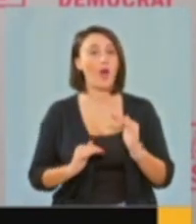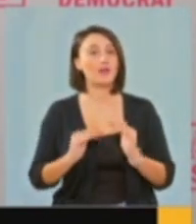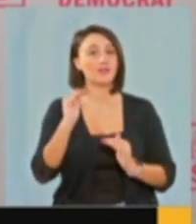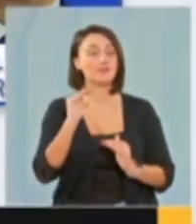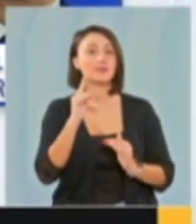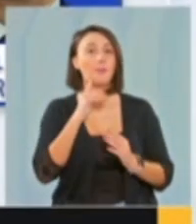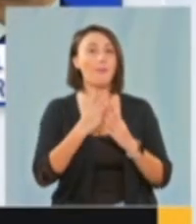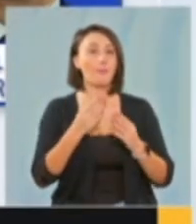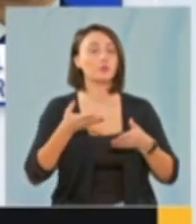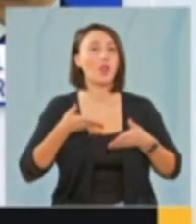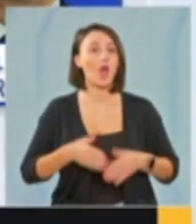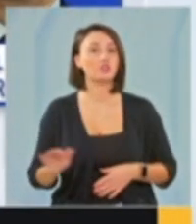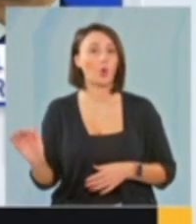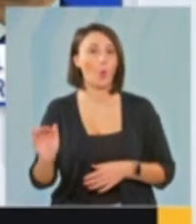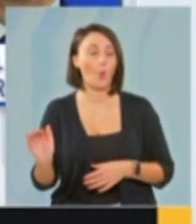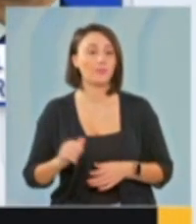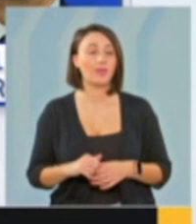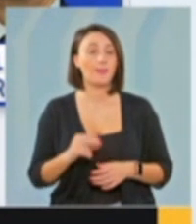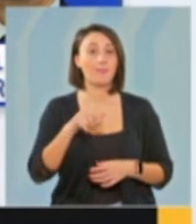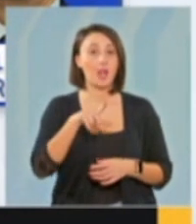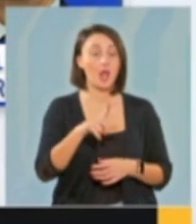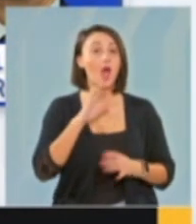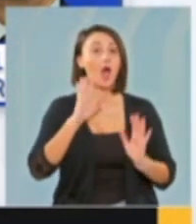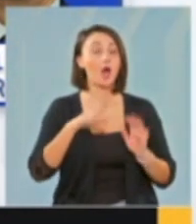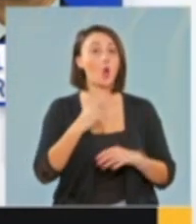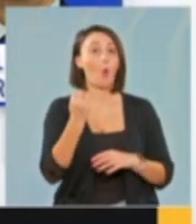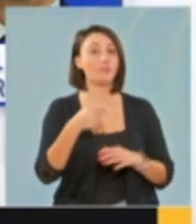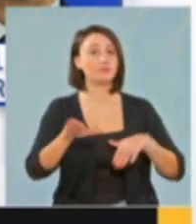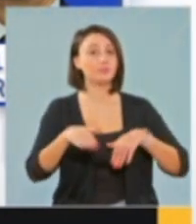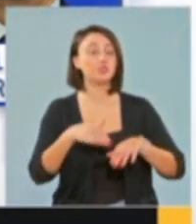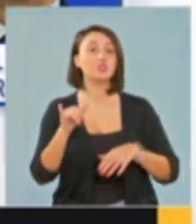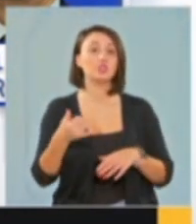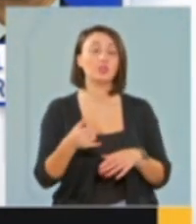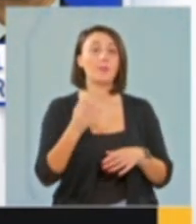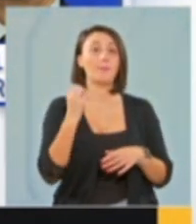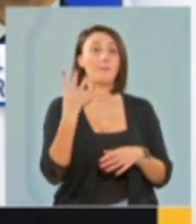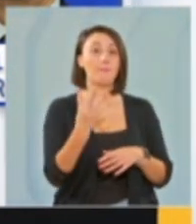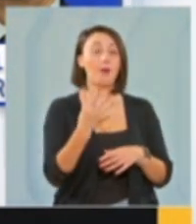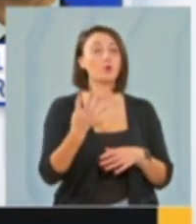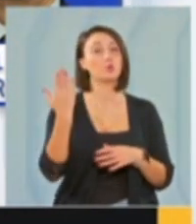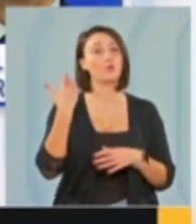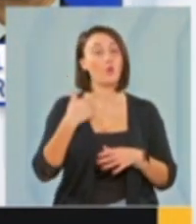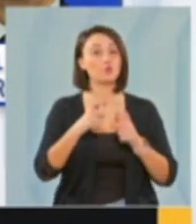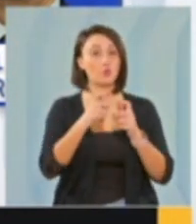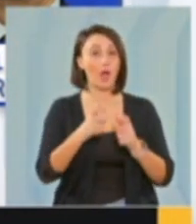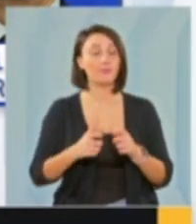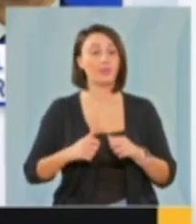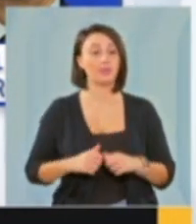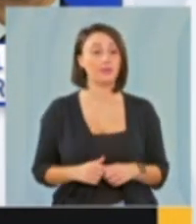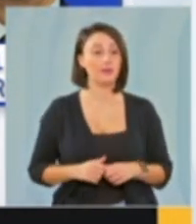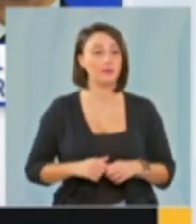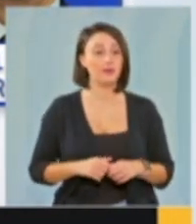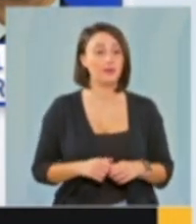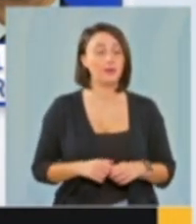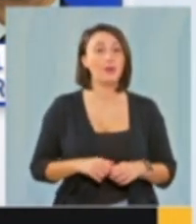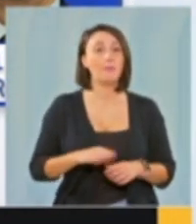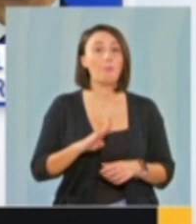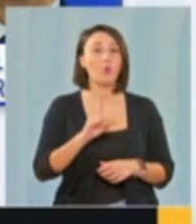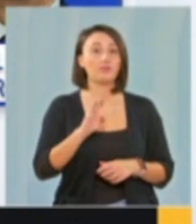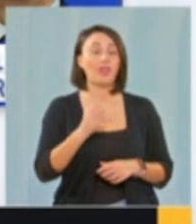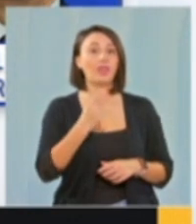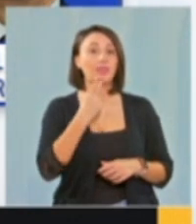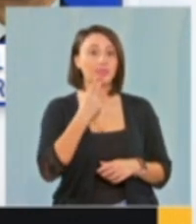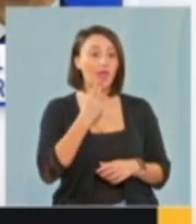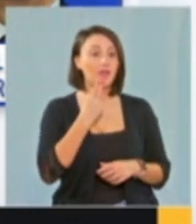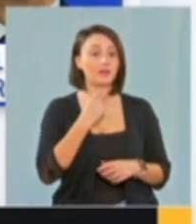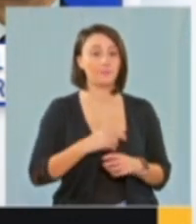demografie asta în timp ce ai penele are opt miniștrii dintre care patru din fostul cabinet e vorba de Lucian Bode la